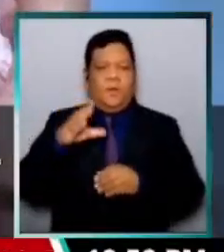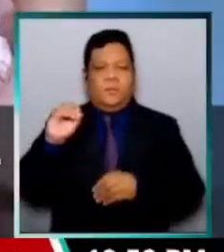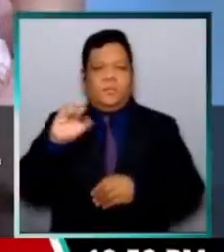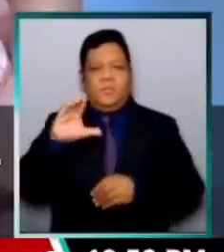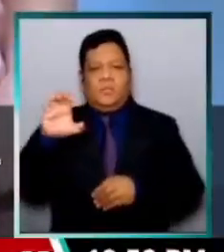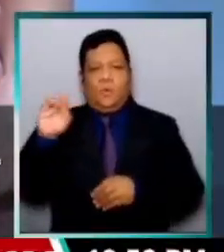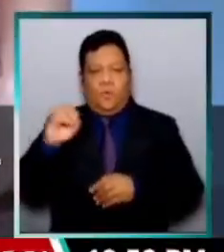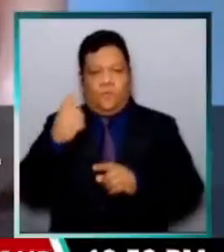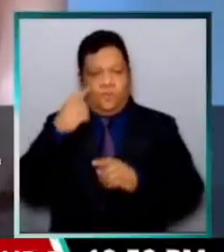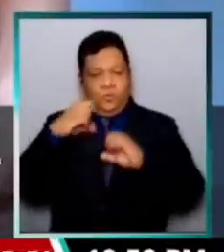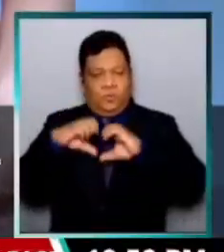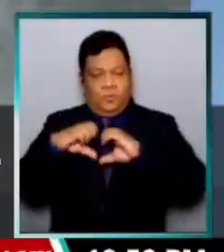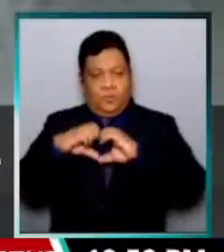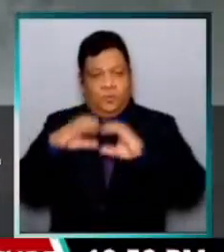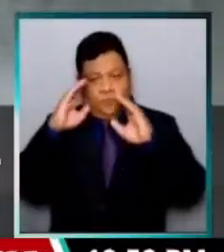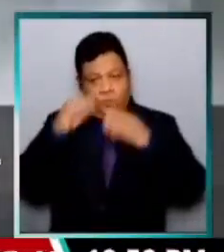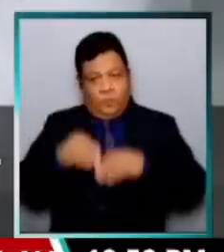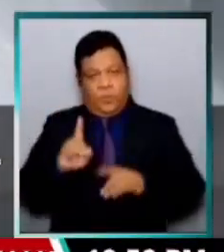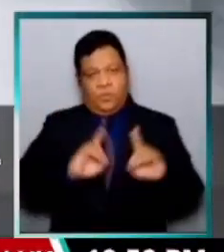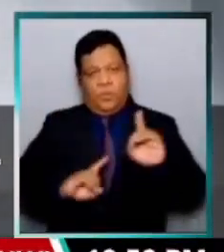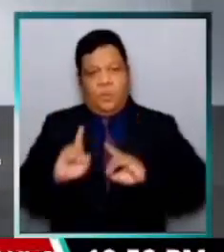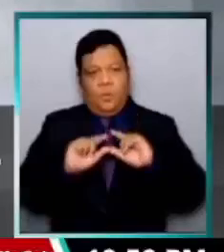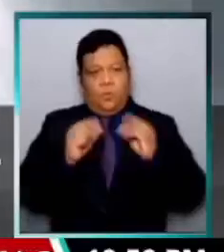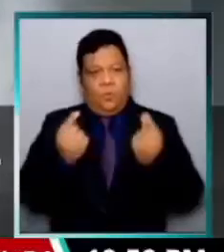nakatutok sa drama group ng GMA.